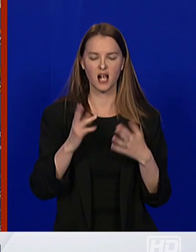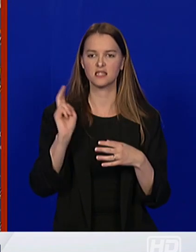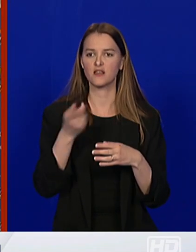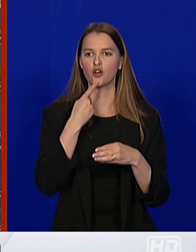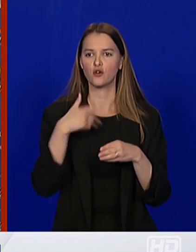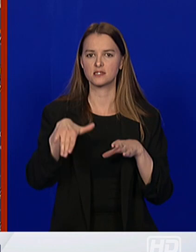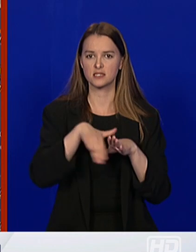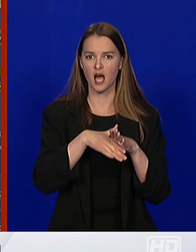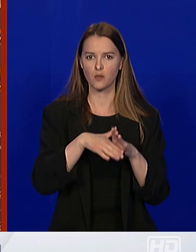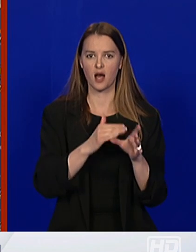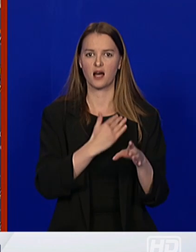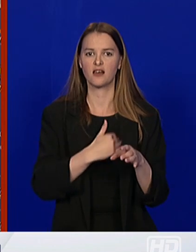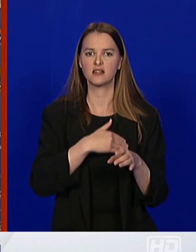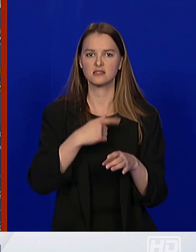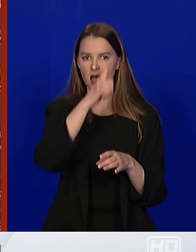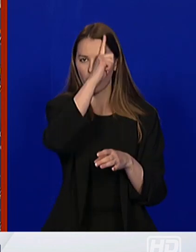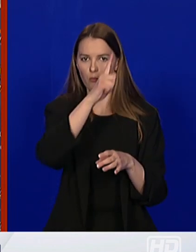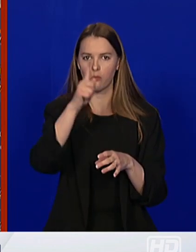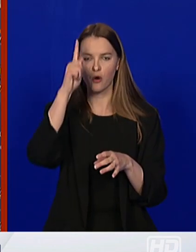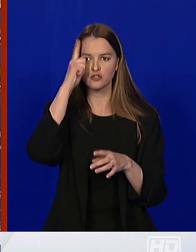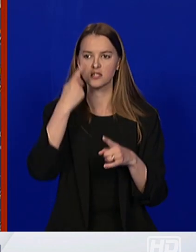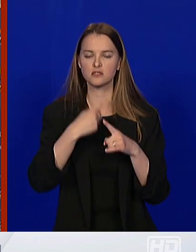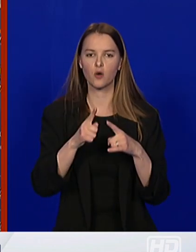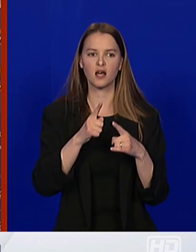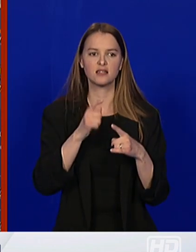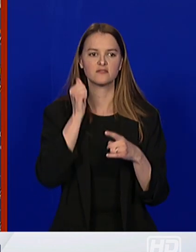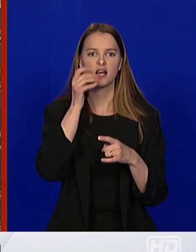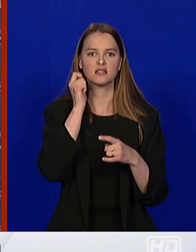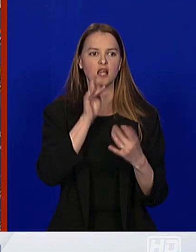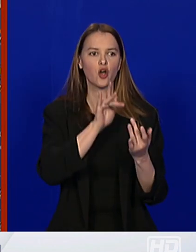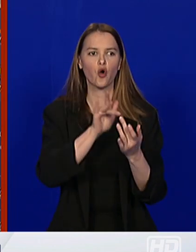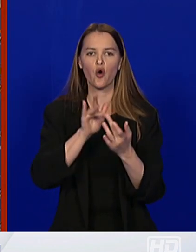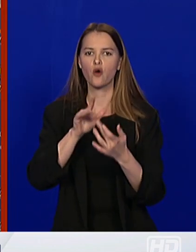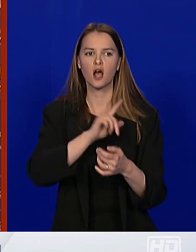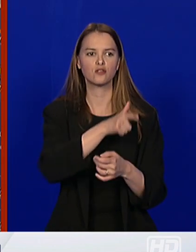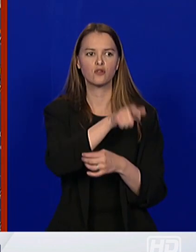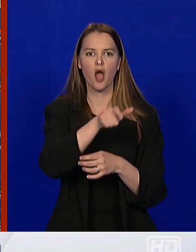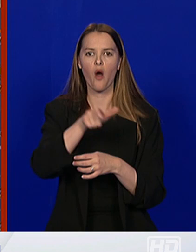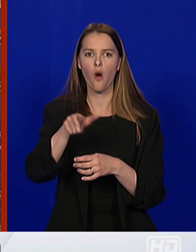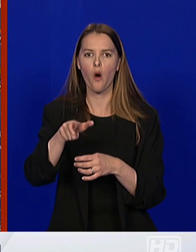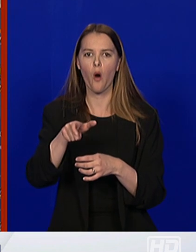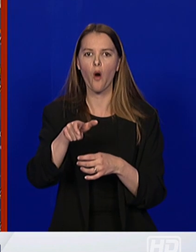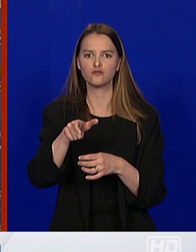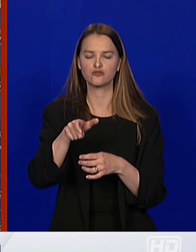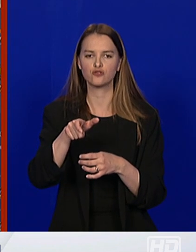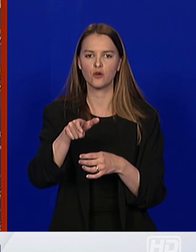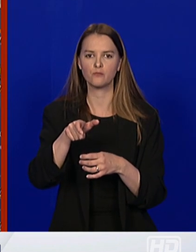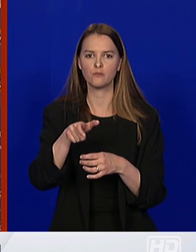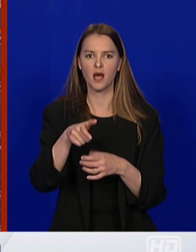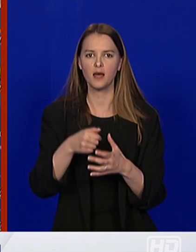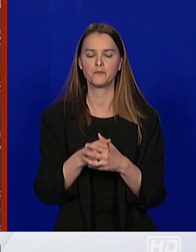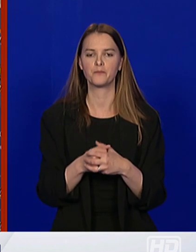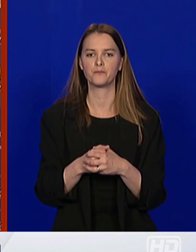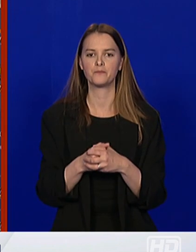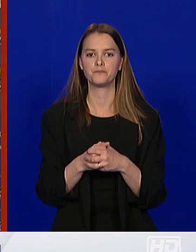su svakodnevno u kontaktu s drugim osobama i na prvoj su liniji obrane od ove